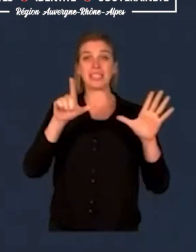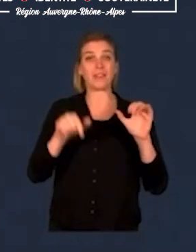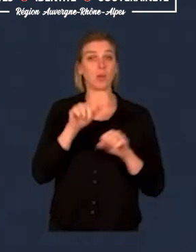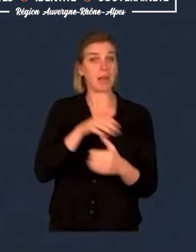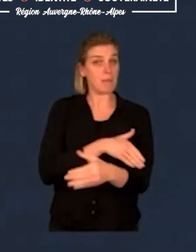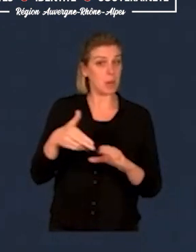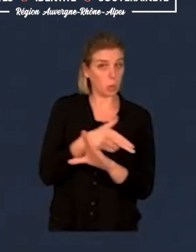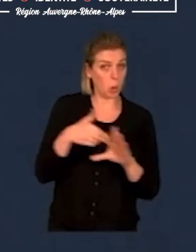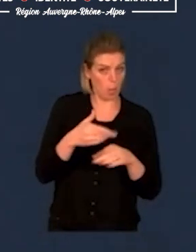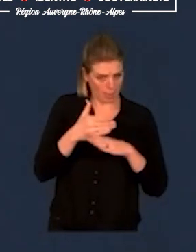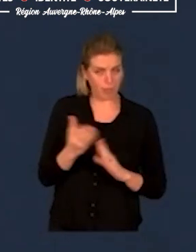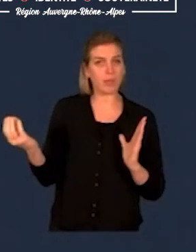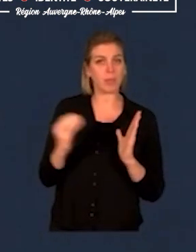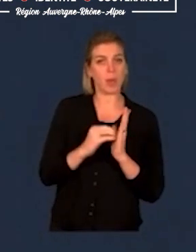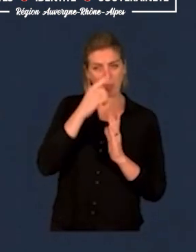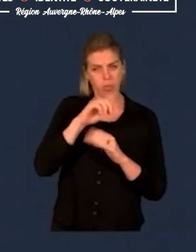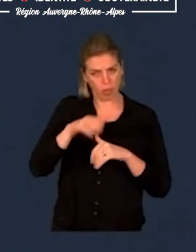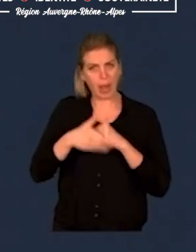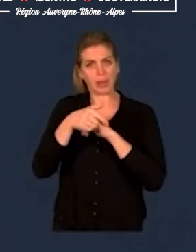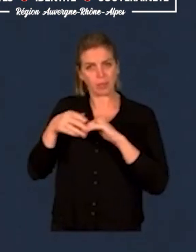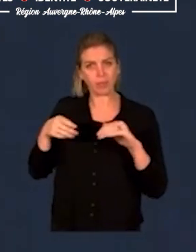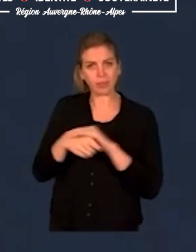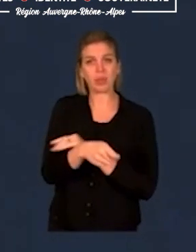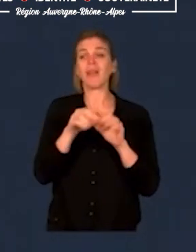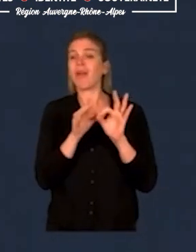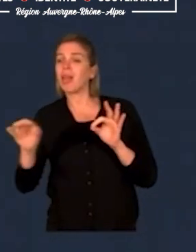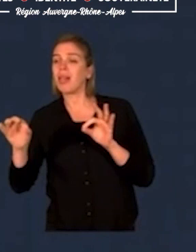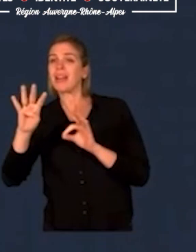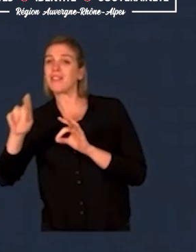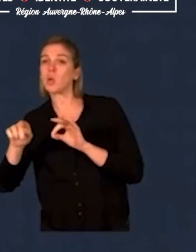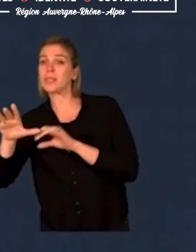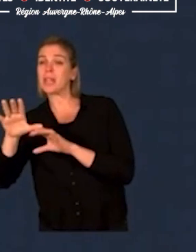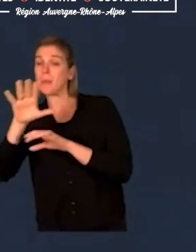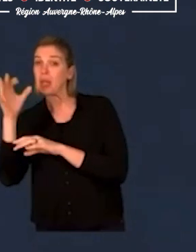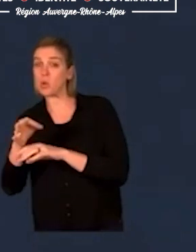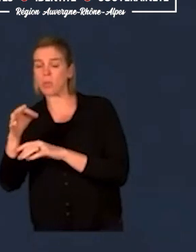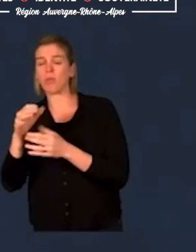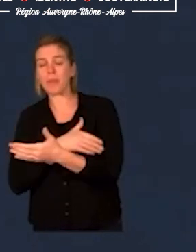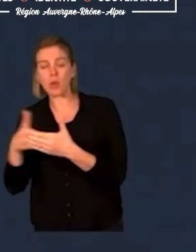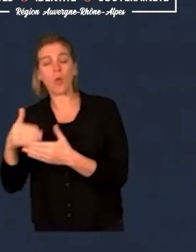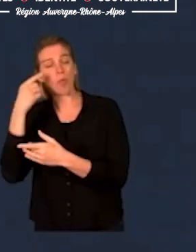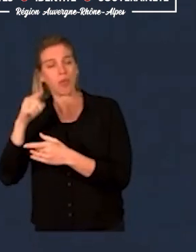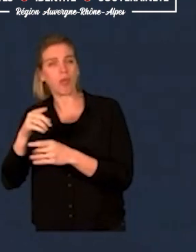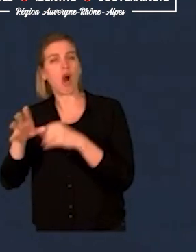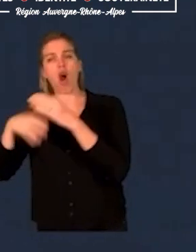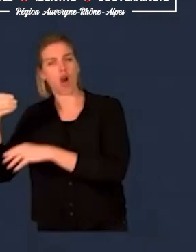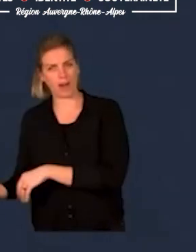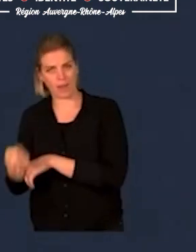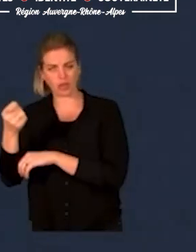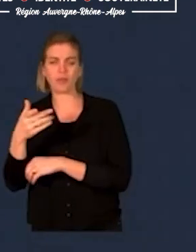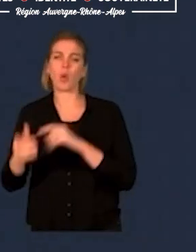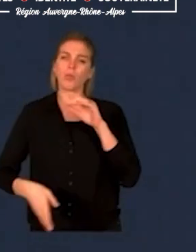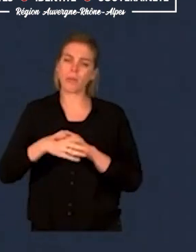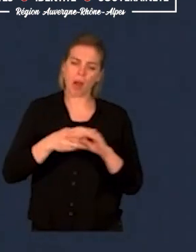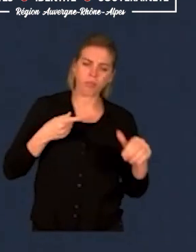d'euros pour renforcer la filière équine, donc 4,5 millions pour le volet hors élevage. Plusieurs aides étaient prévues pour les centres équestres,